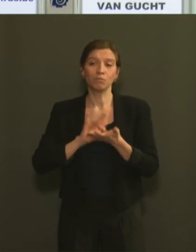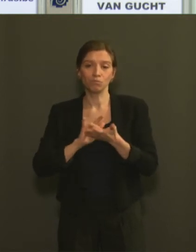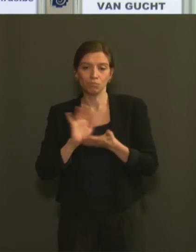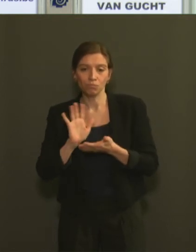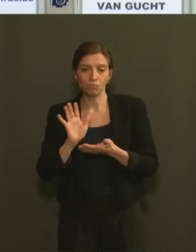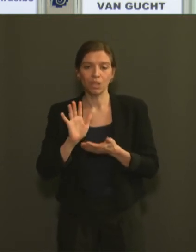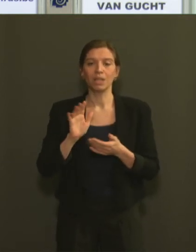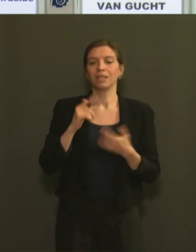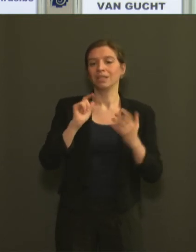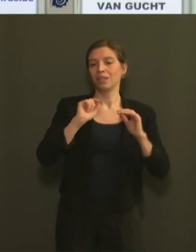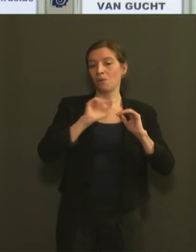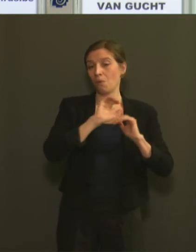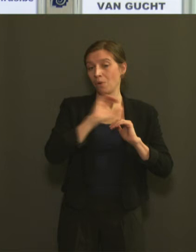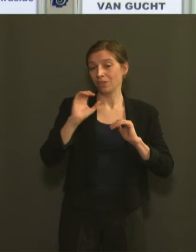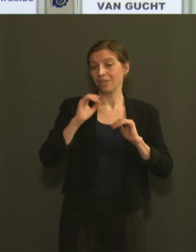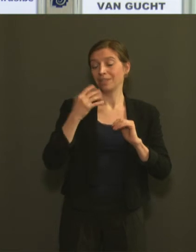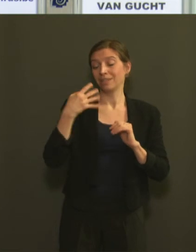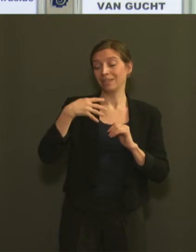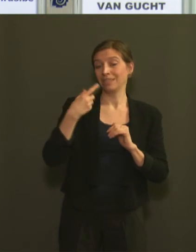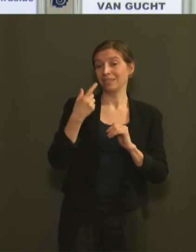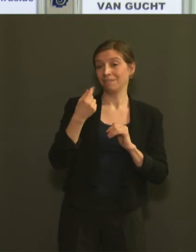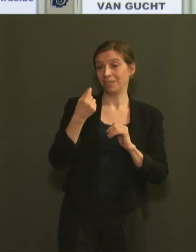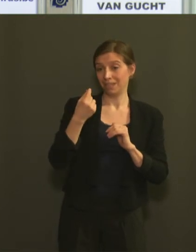dame de vie qu'ils vont